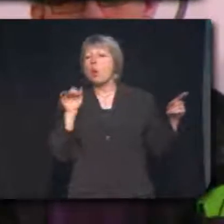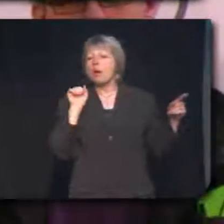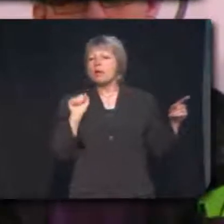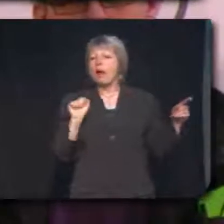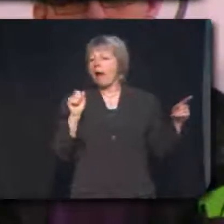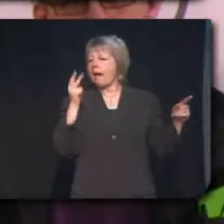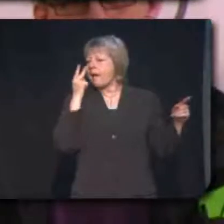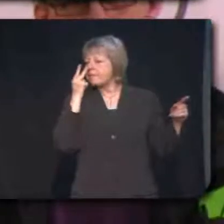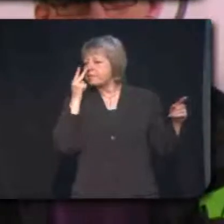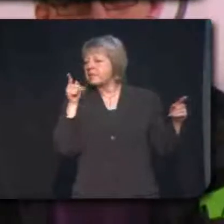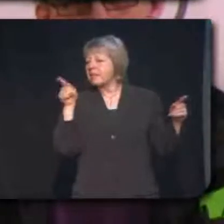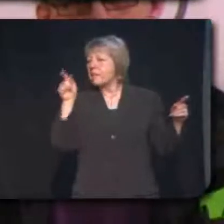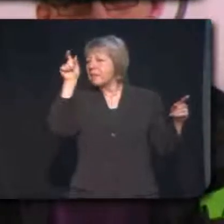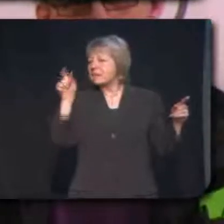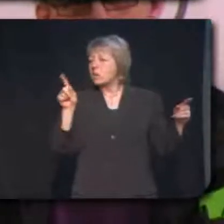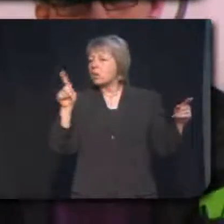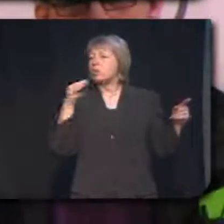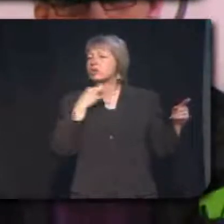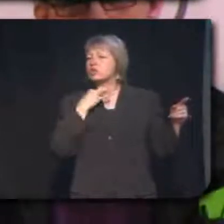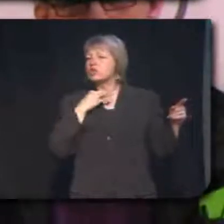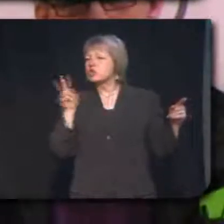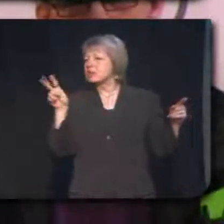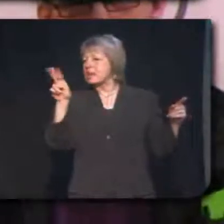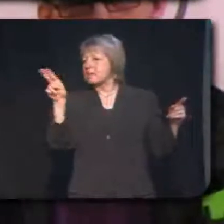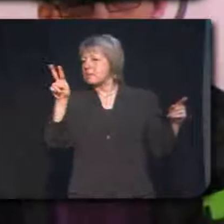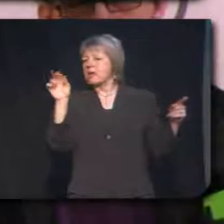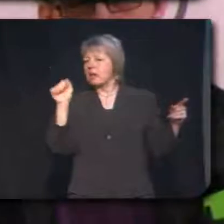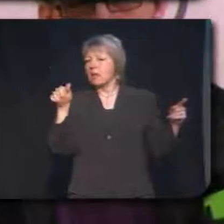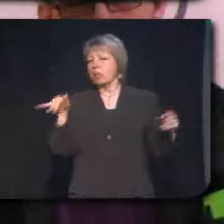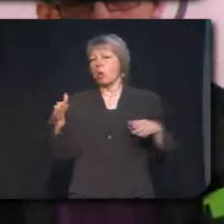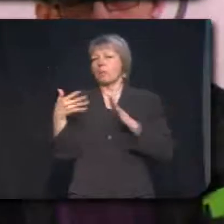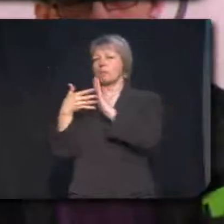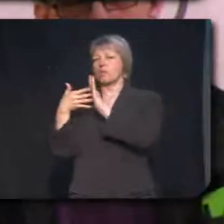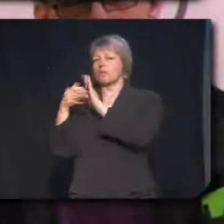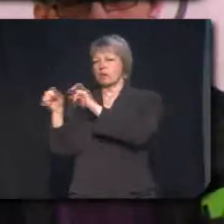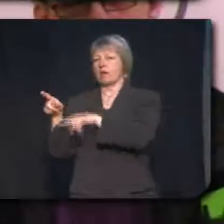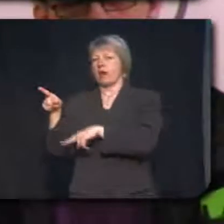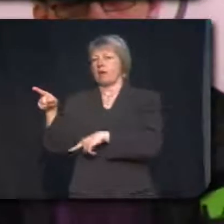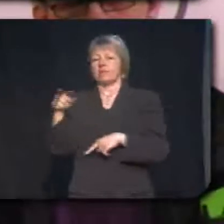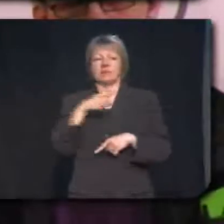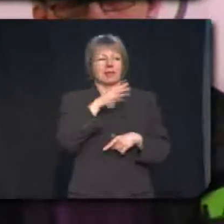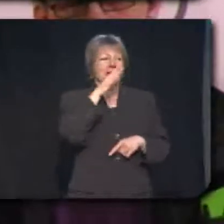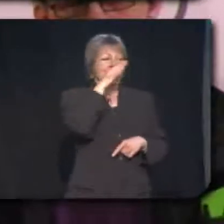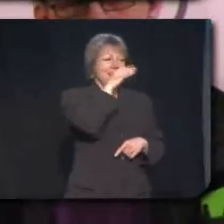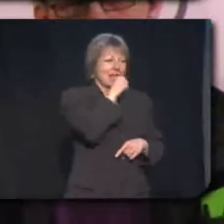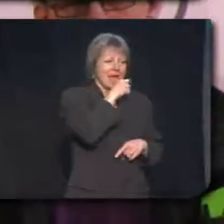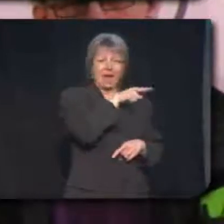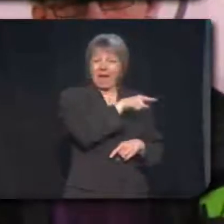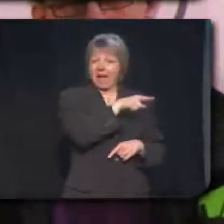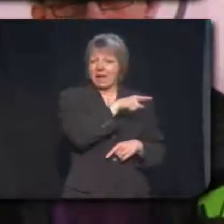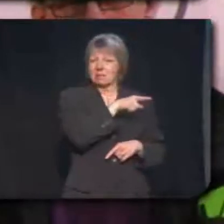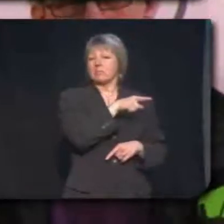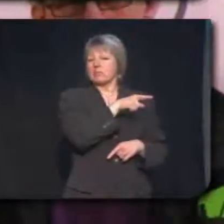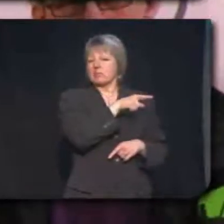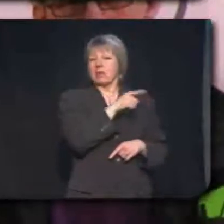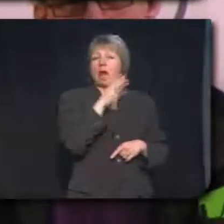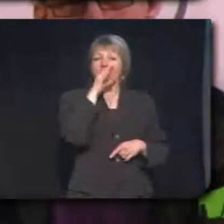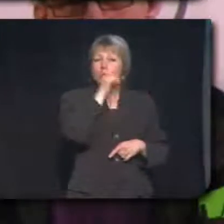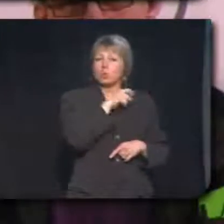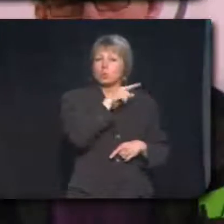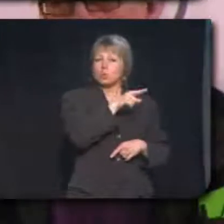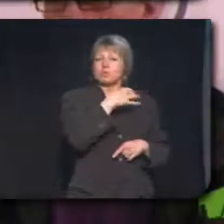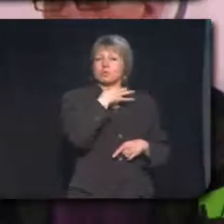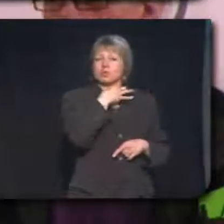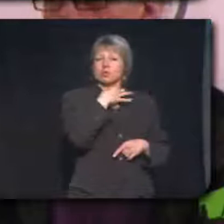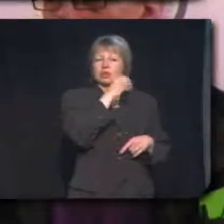Stimme oder Stimmabgabe überprüfen und und also herstellen bei einer geheimen Stimmabgabe also anonym Stimmabgabe